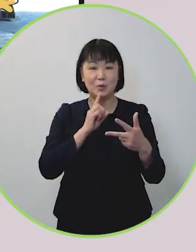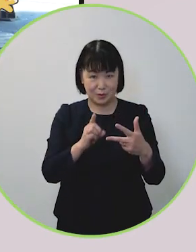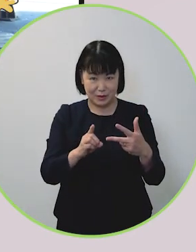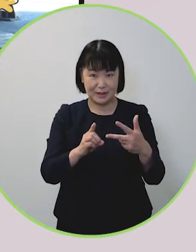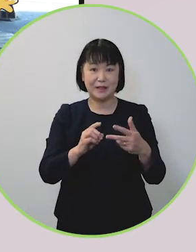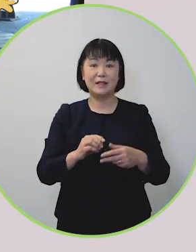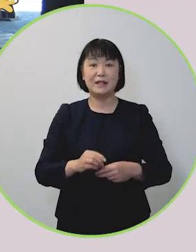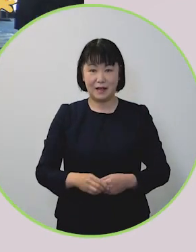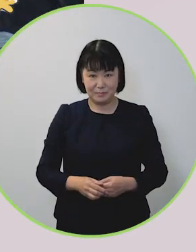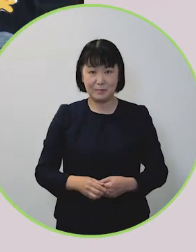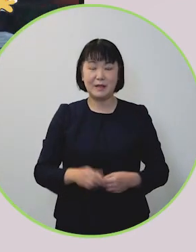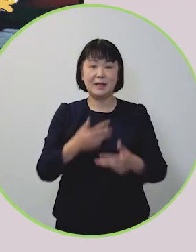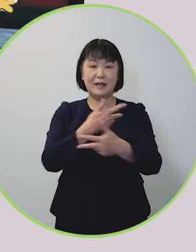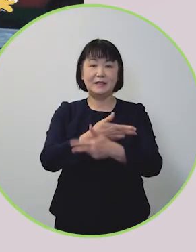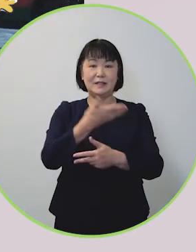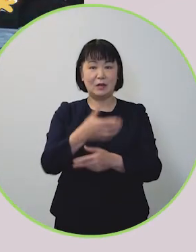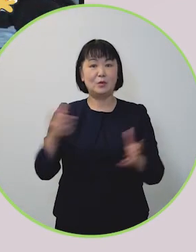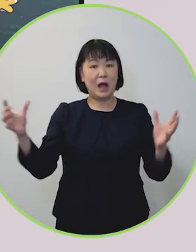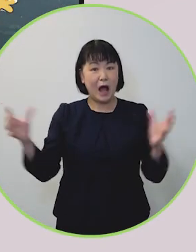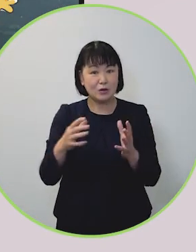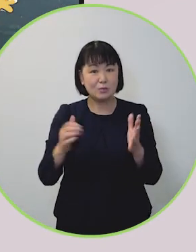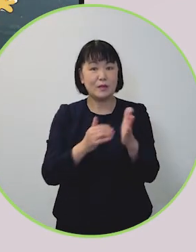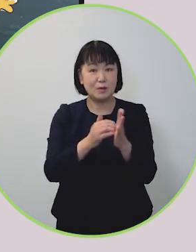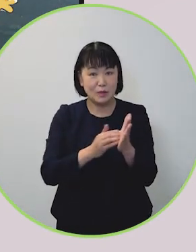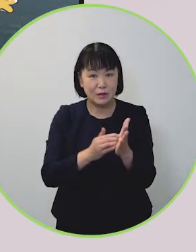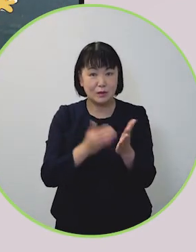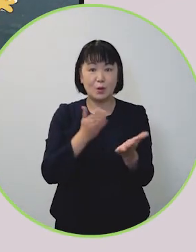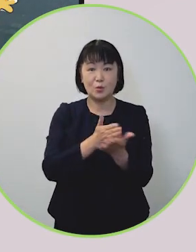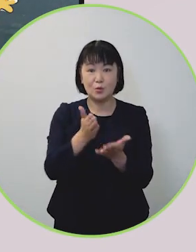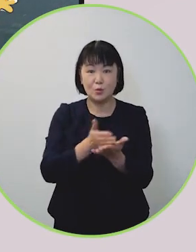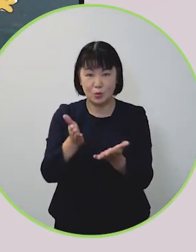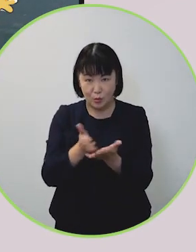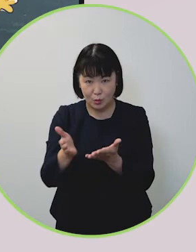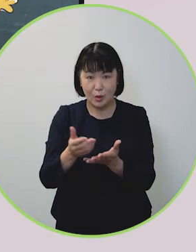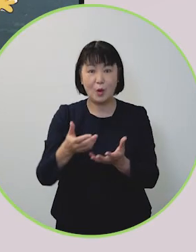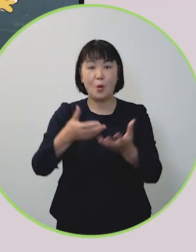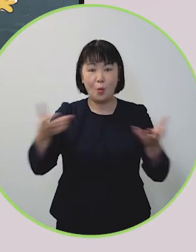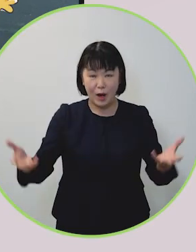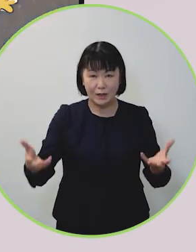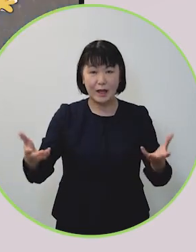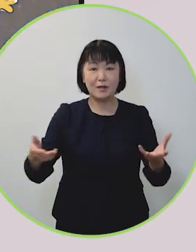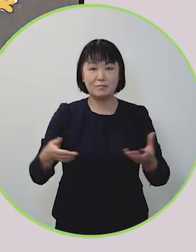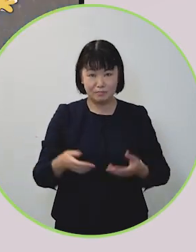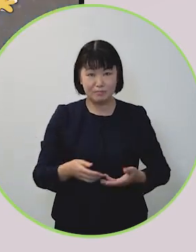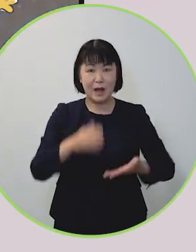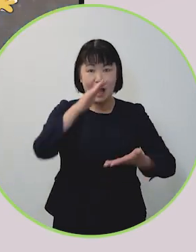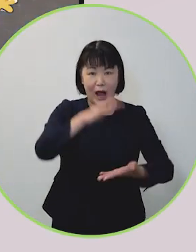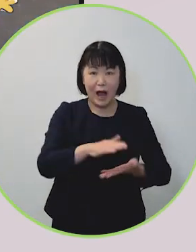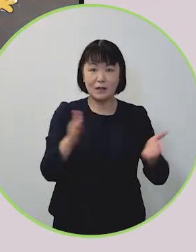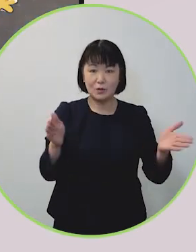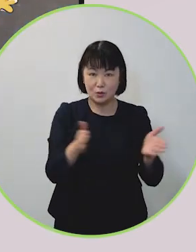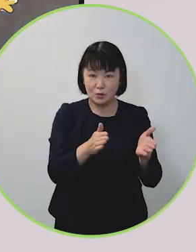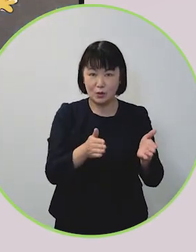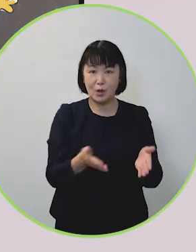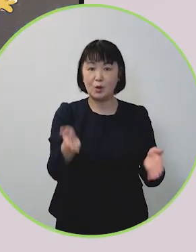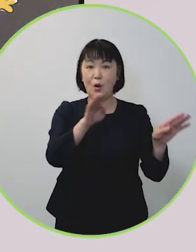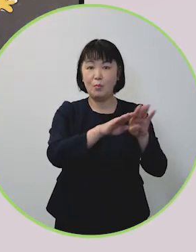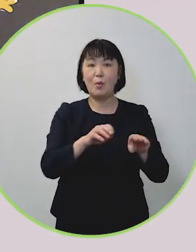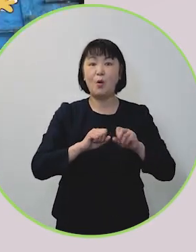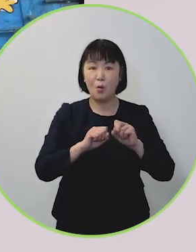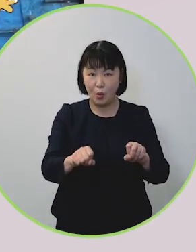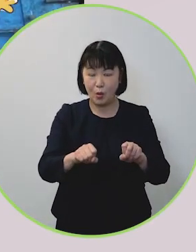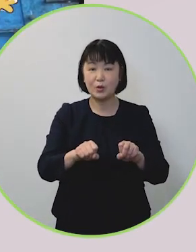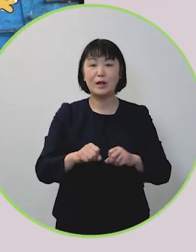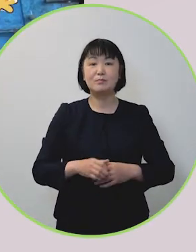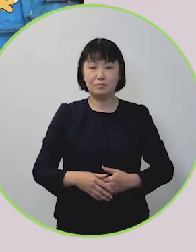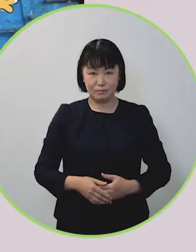帰宅が回収するプラスチックを種類ごとに選別圧縮梱包を行う場所なの